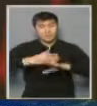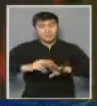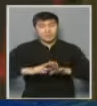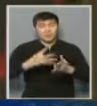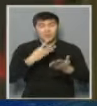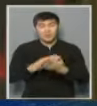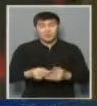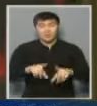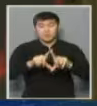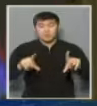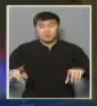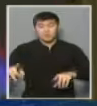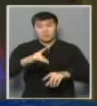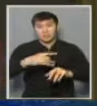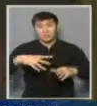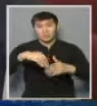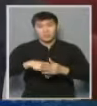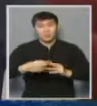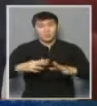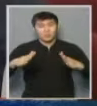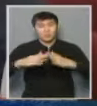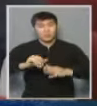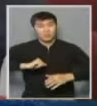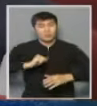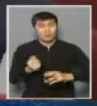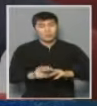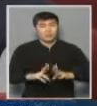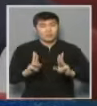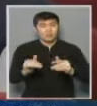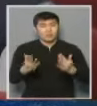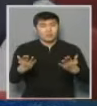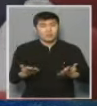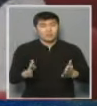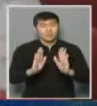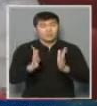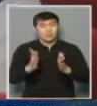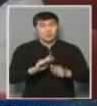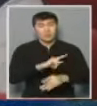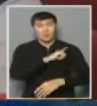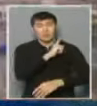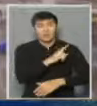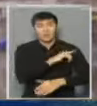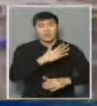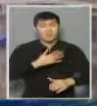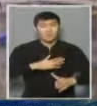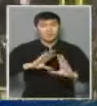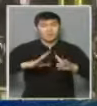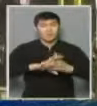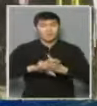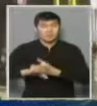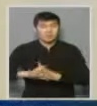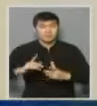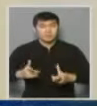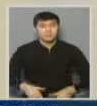уникальных зданиях в регионах в том числе домах дружбой деятельность которых направлена на укрепление мира и согласия